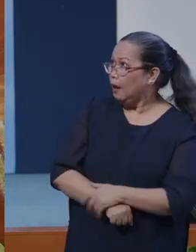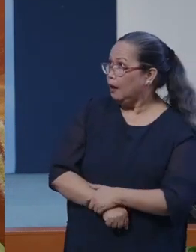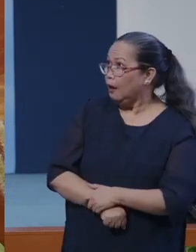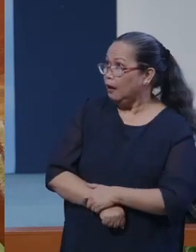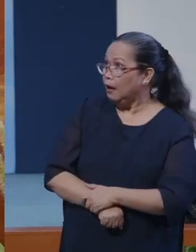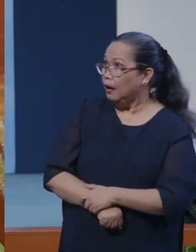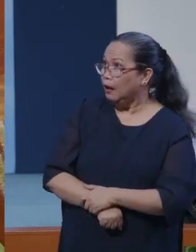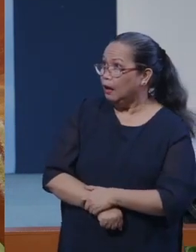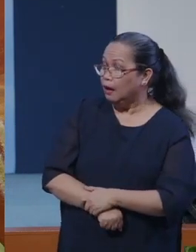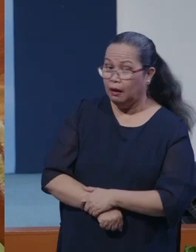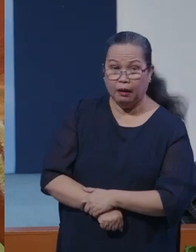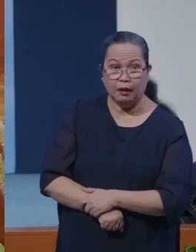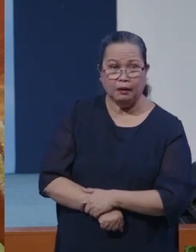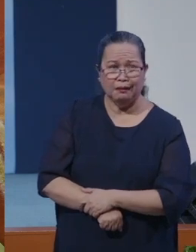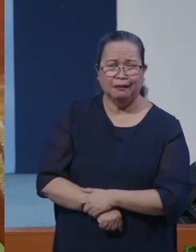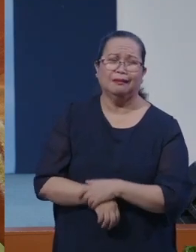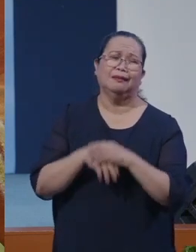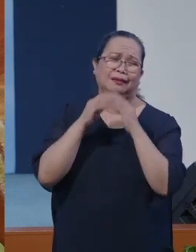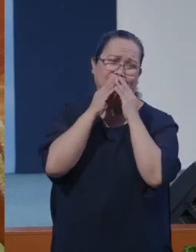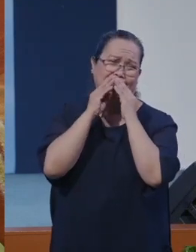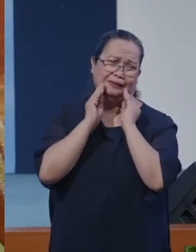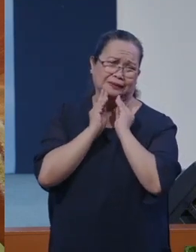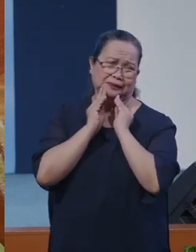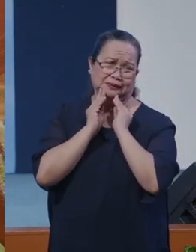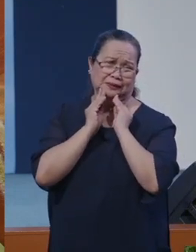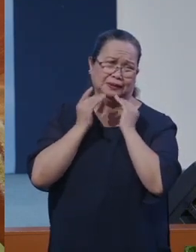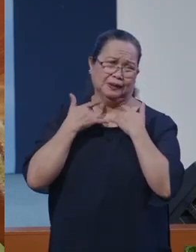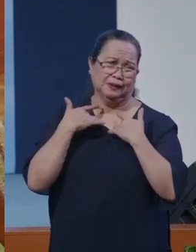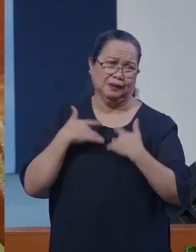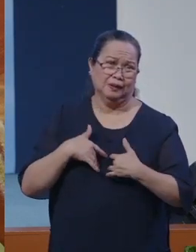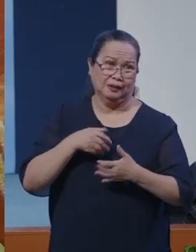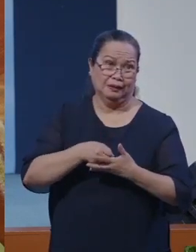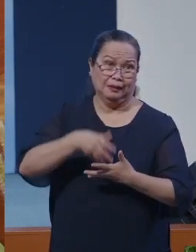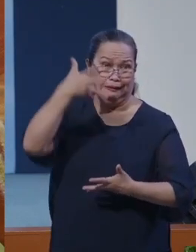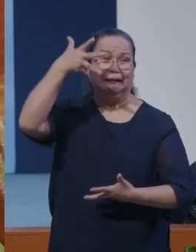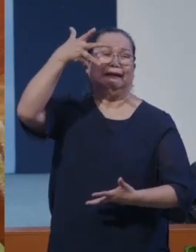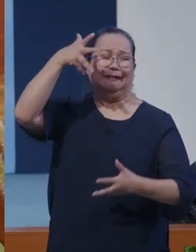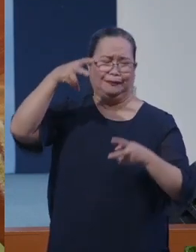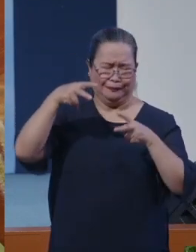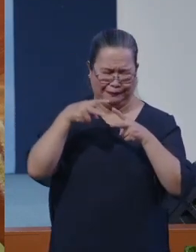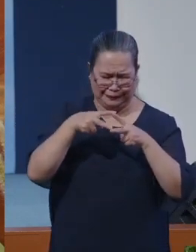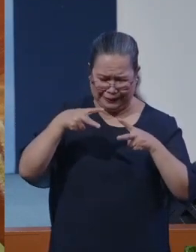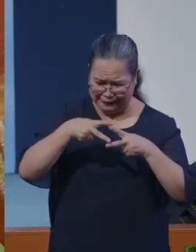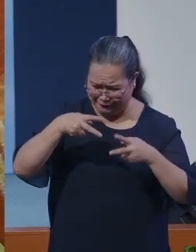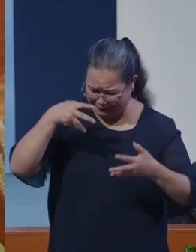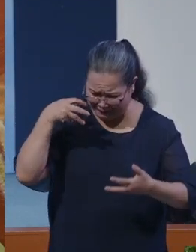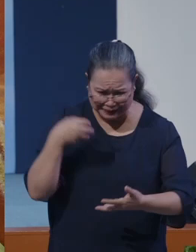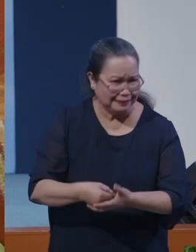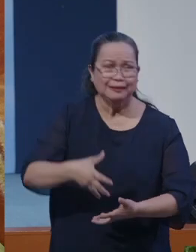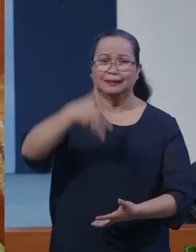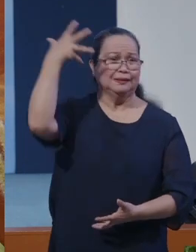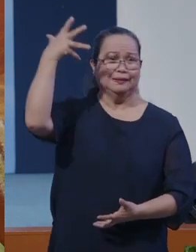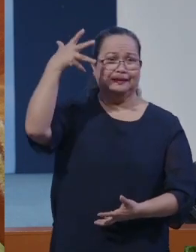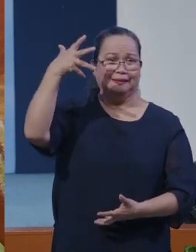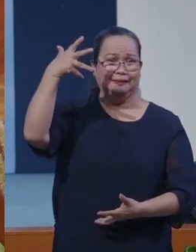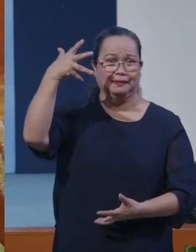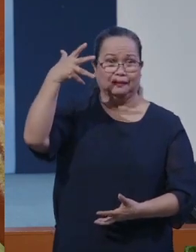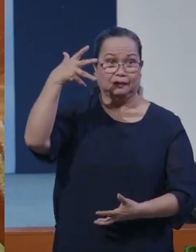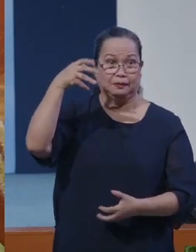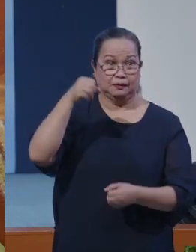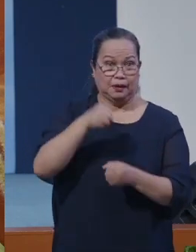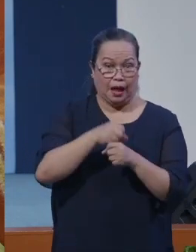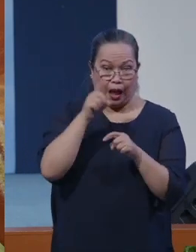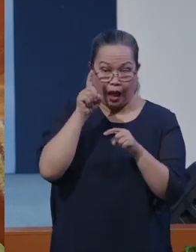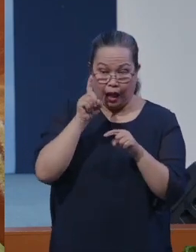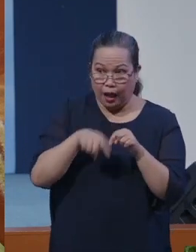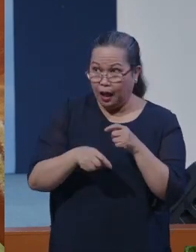things, he became very sad, for he was extremely rich. Hindi siya